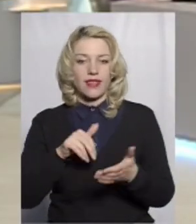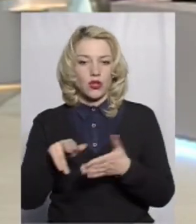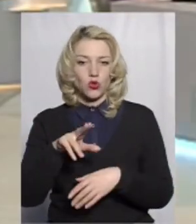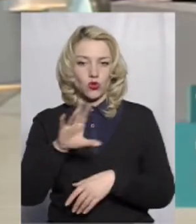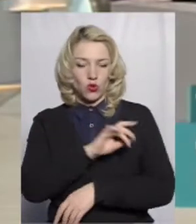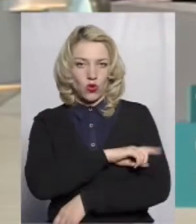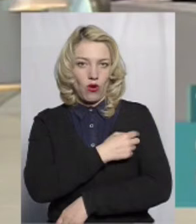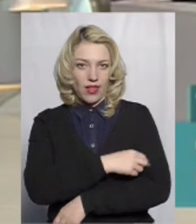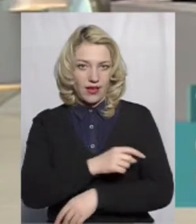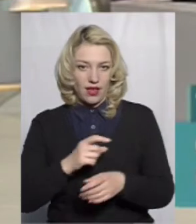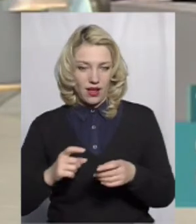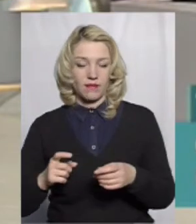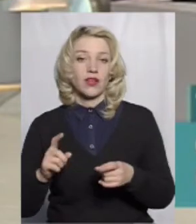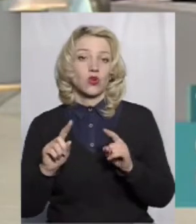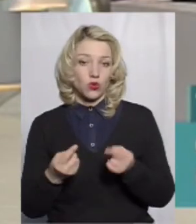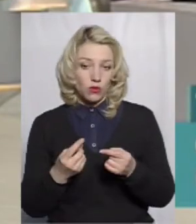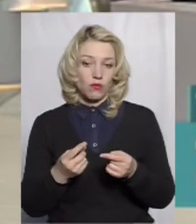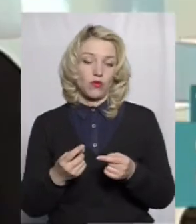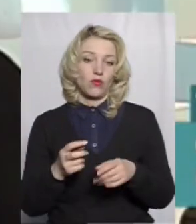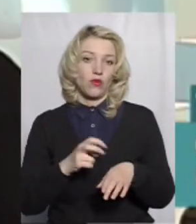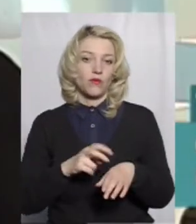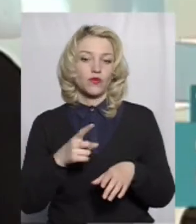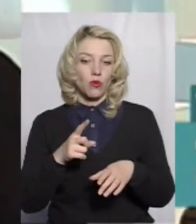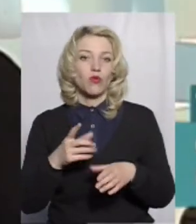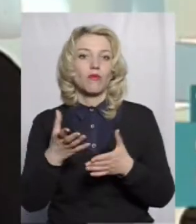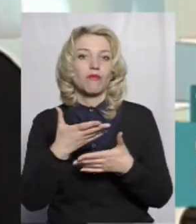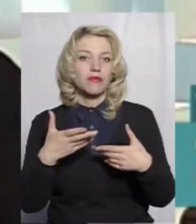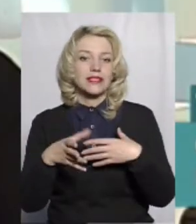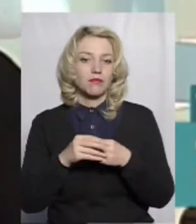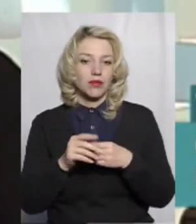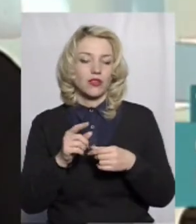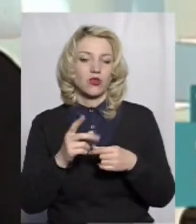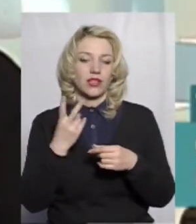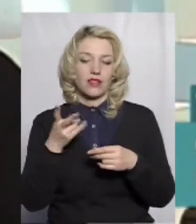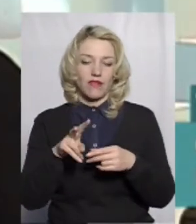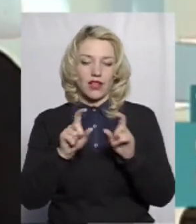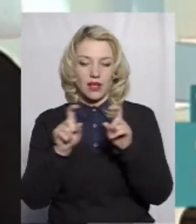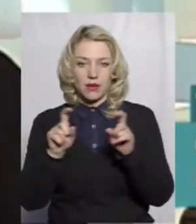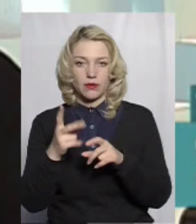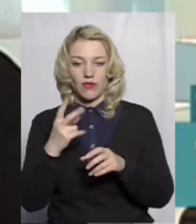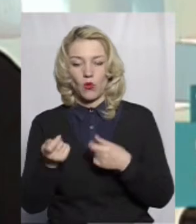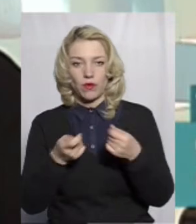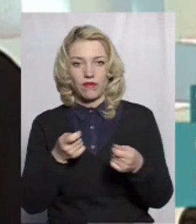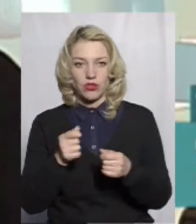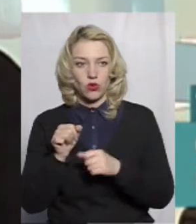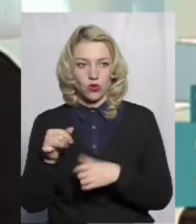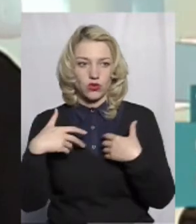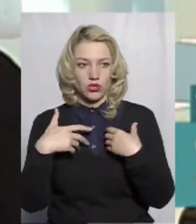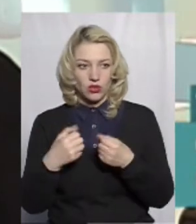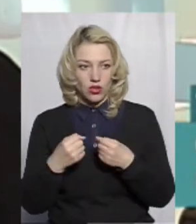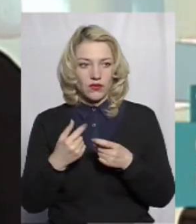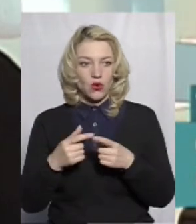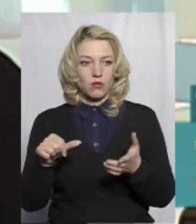Тому ми спільно, два департаменти, плюс два управління охорони здоров'я освіти,